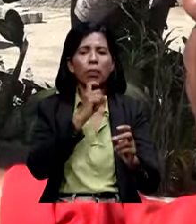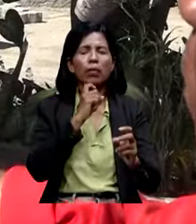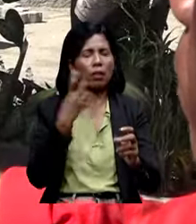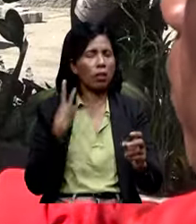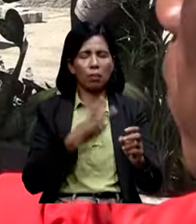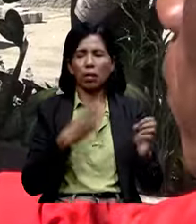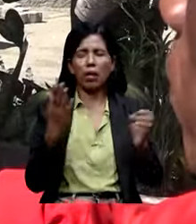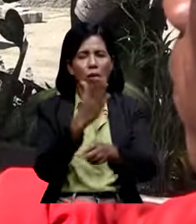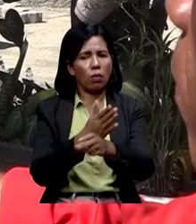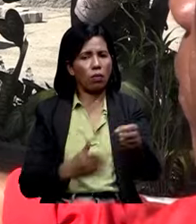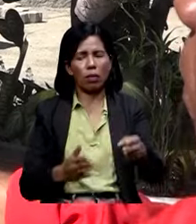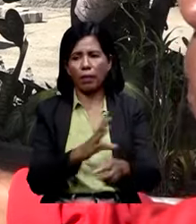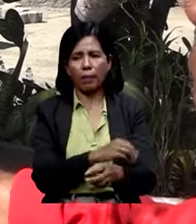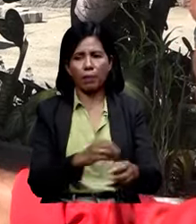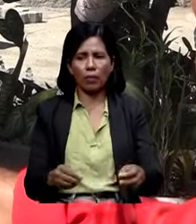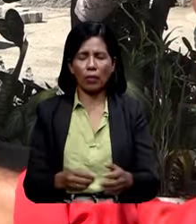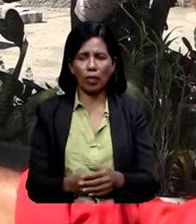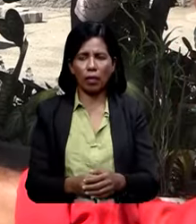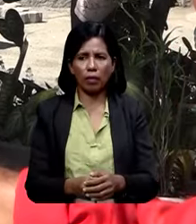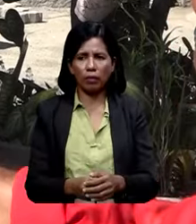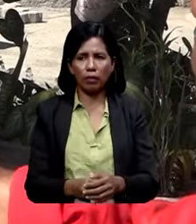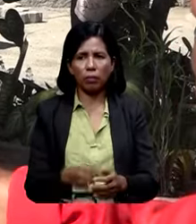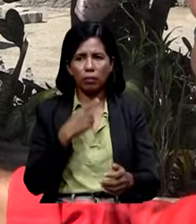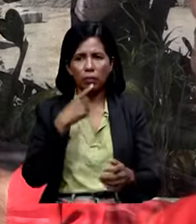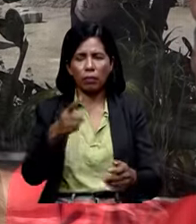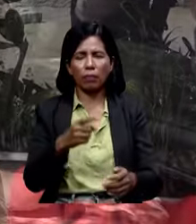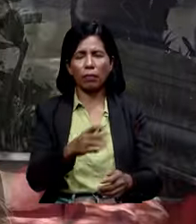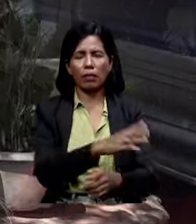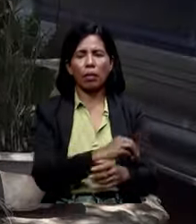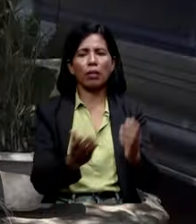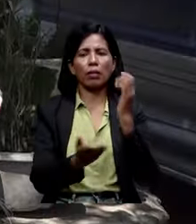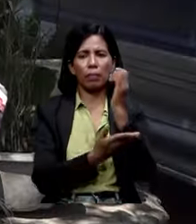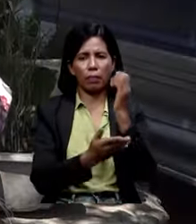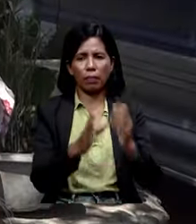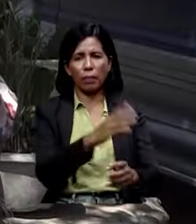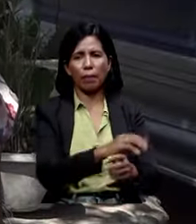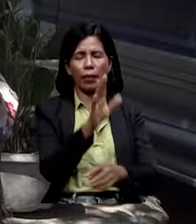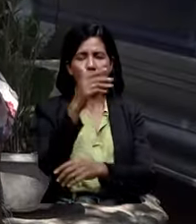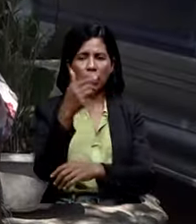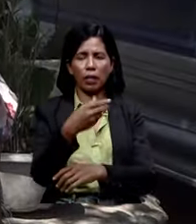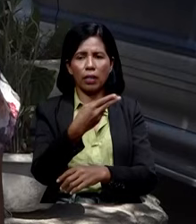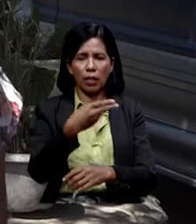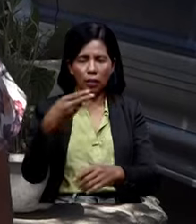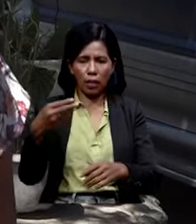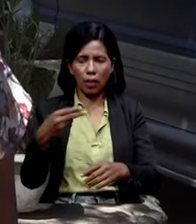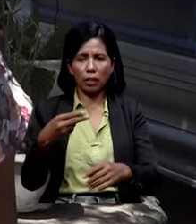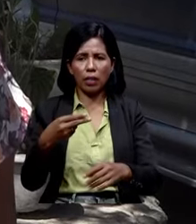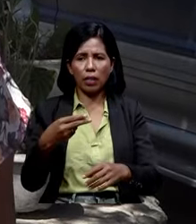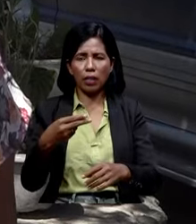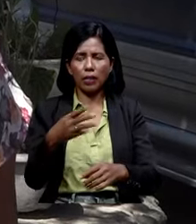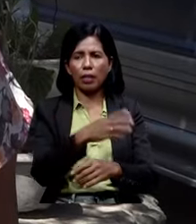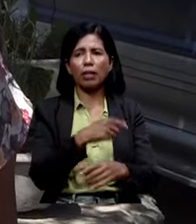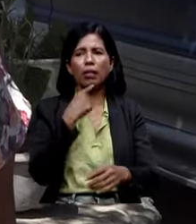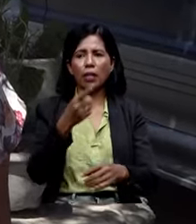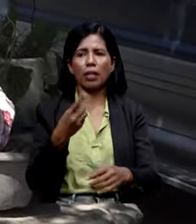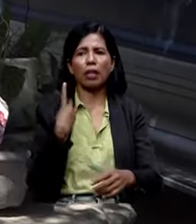ne se boto agora ne bot ne be mak atur ekoi ne se besi rohani dan ya kinta ne kosistaru tun mai Hati teri